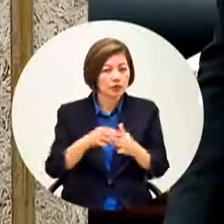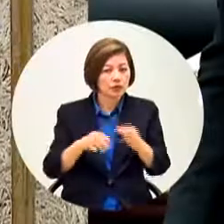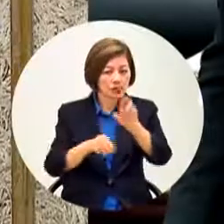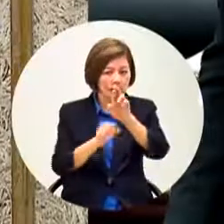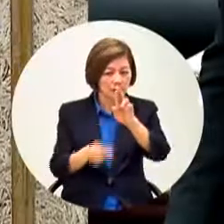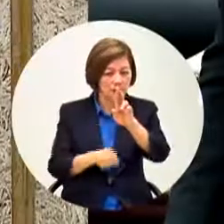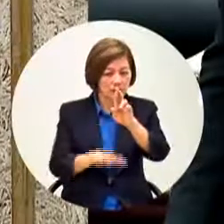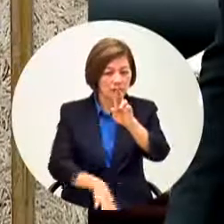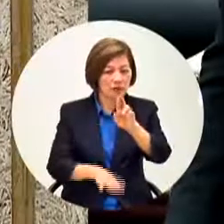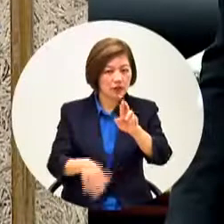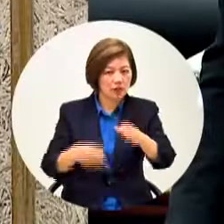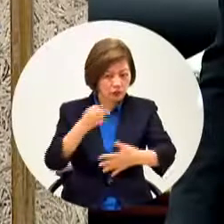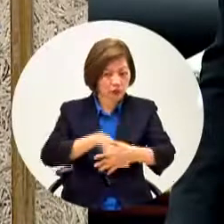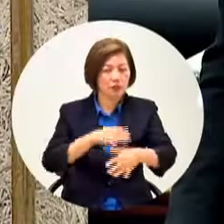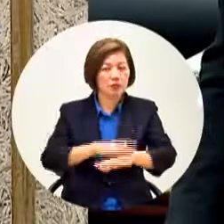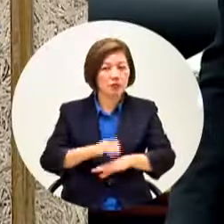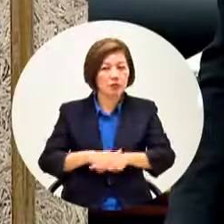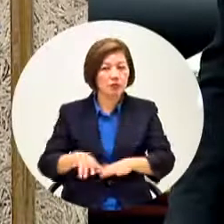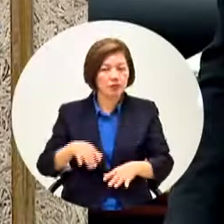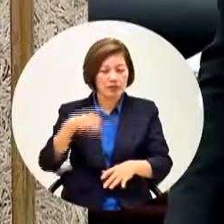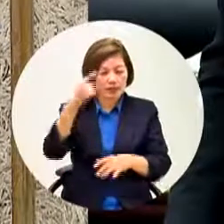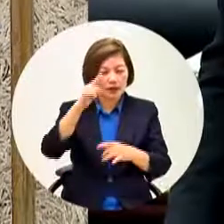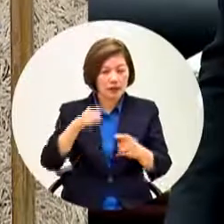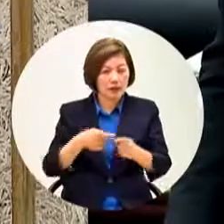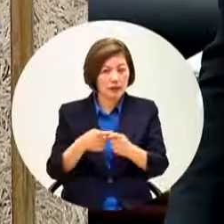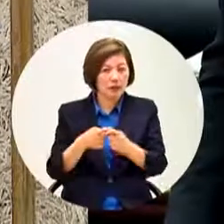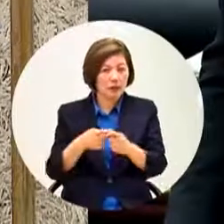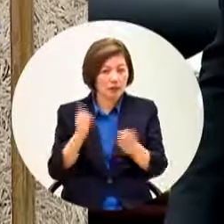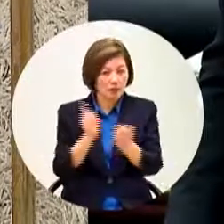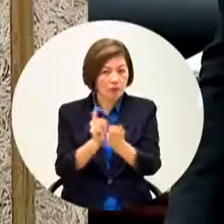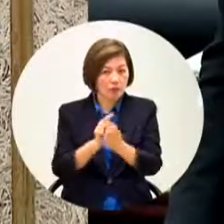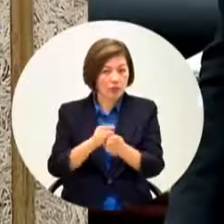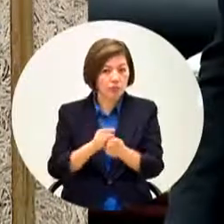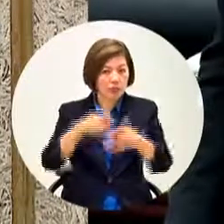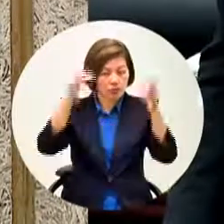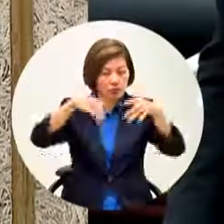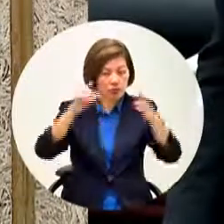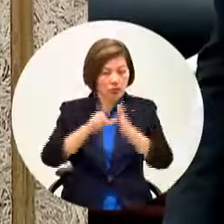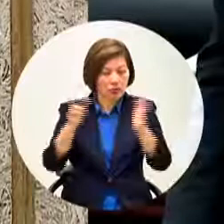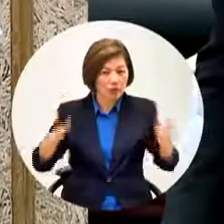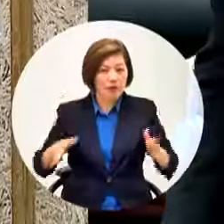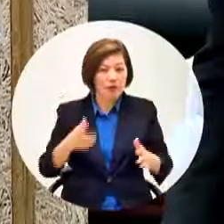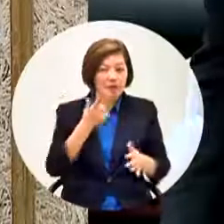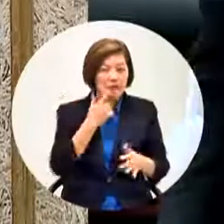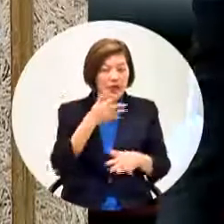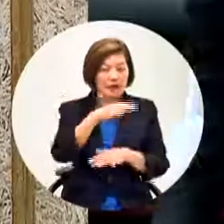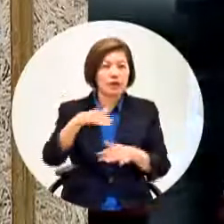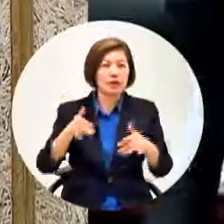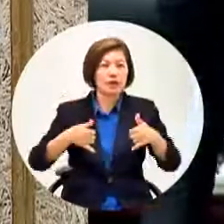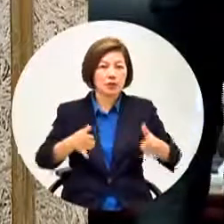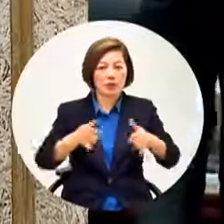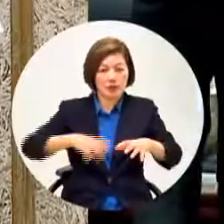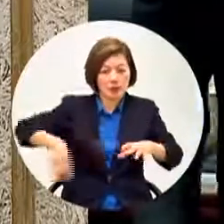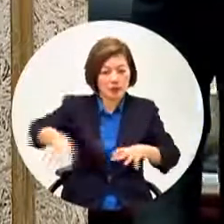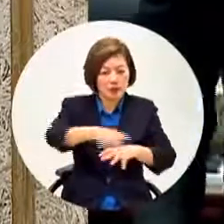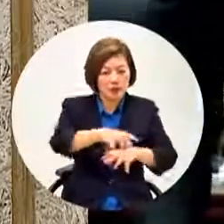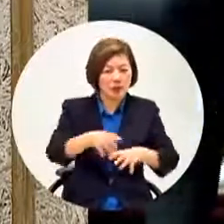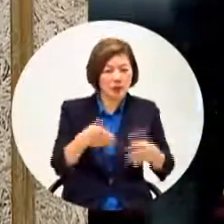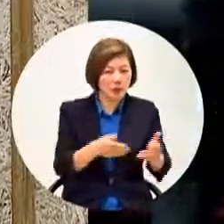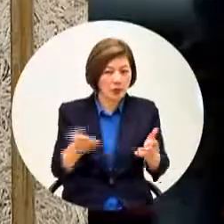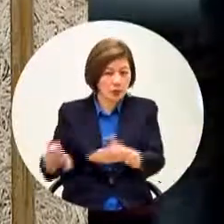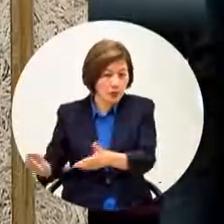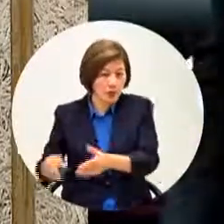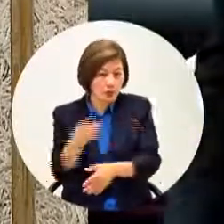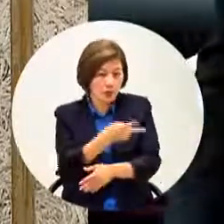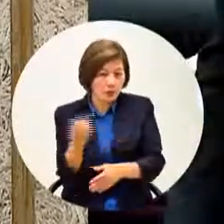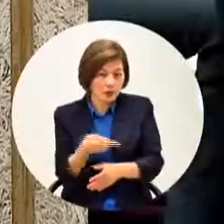那也是希望在明年汛期前能够把。这个整个美山路周边这两个工程能够把它完成，